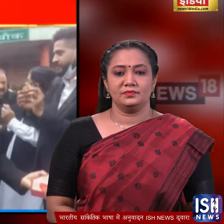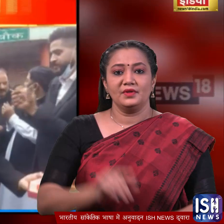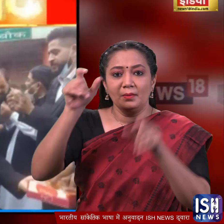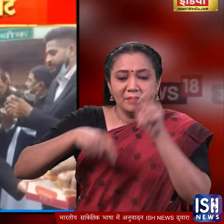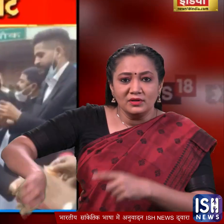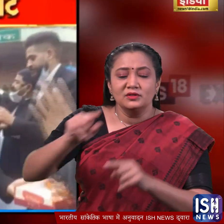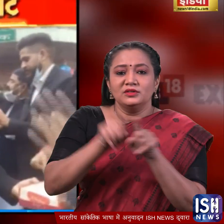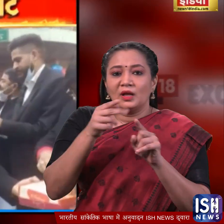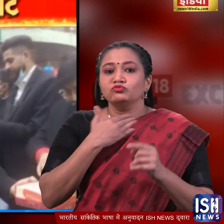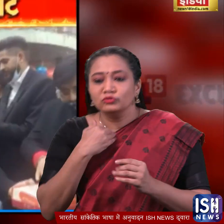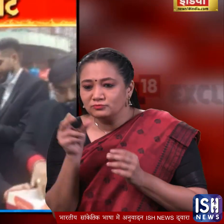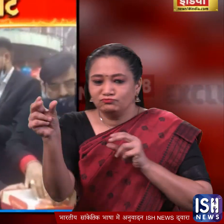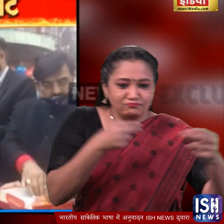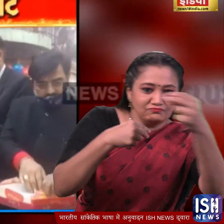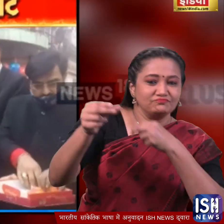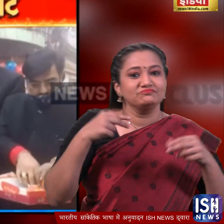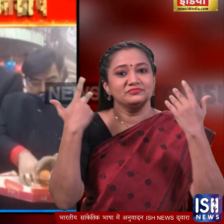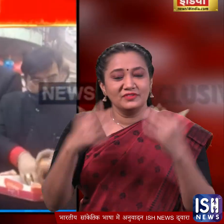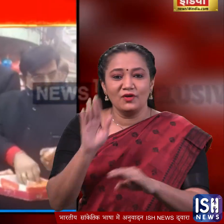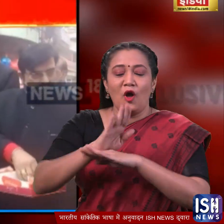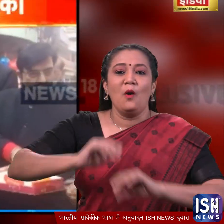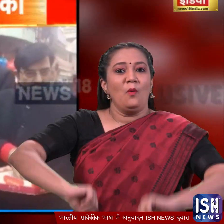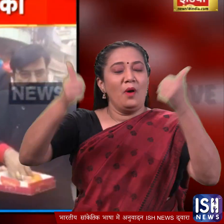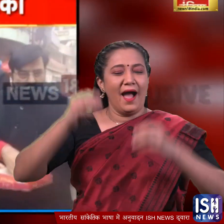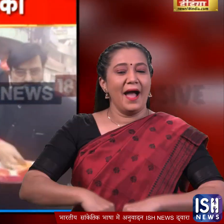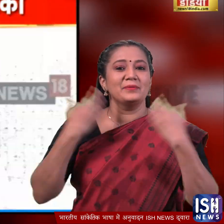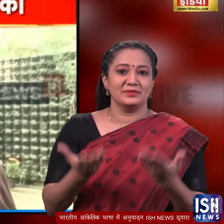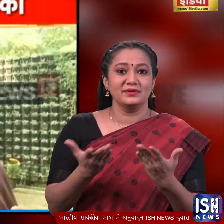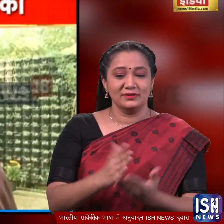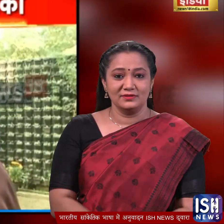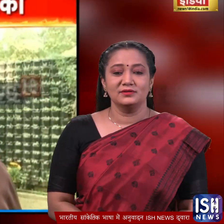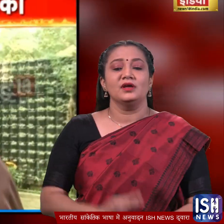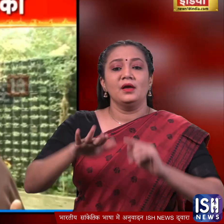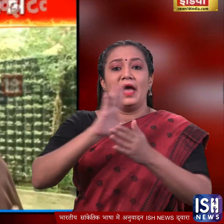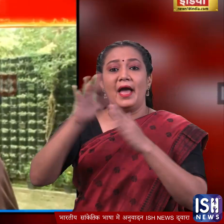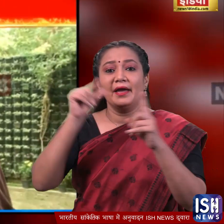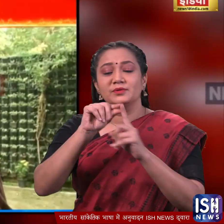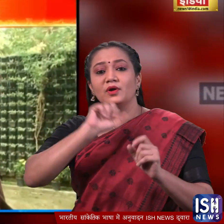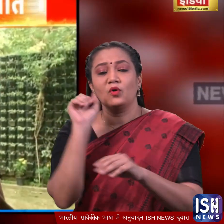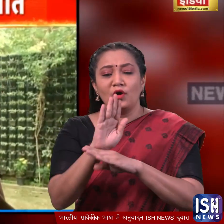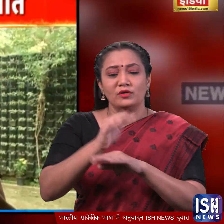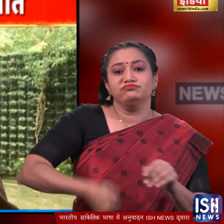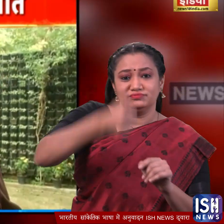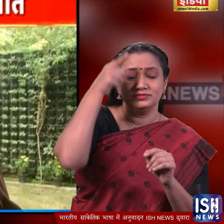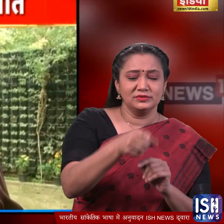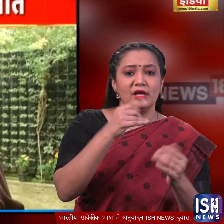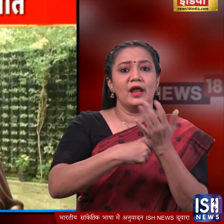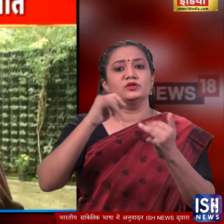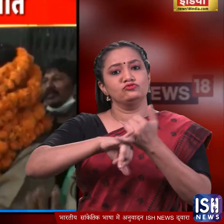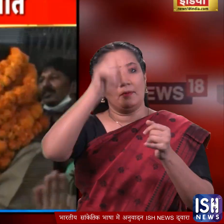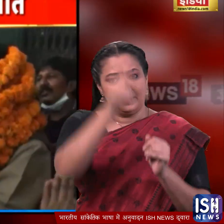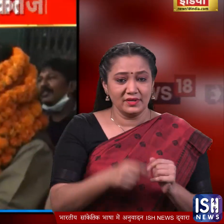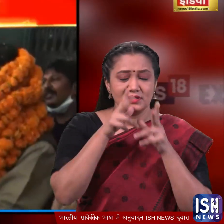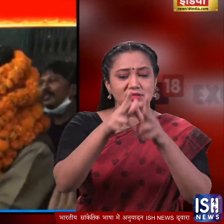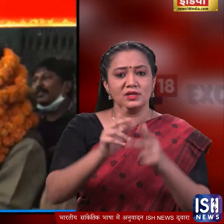इन लोगों ने एक दूसरे को मिठाइयां खिलाकर कांग्रेस की जीत की खुशी का इजहार किया। इसी बीच हिमाचल प्रदेश के कांग्रेस प्रभारी राजीव शुक्ल भी सामने